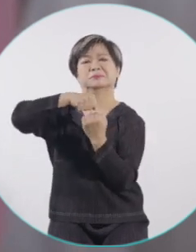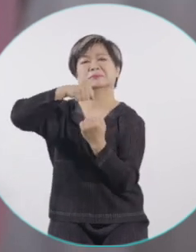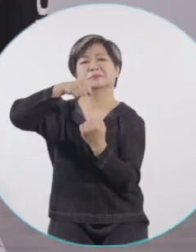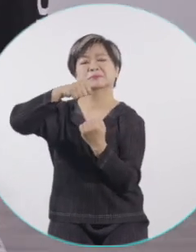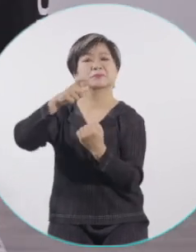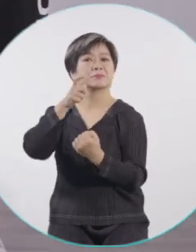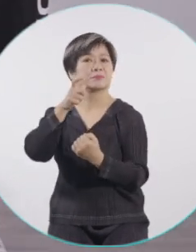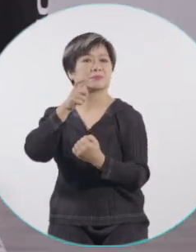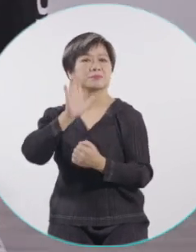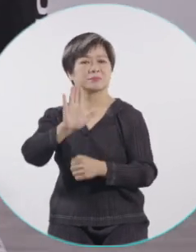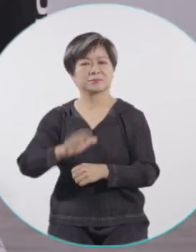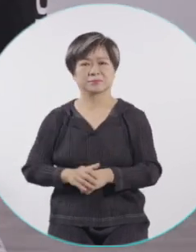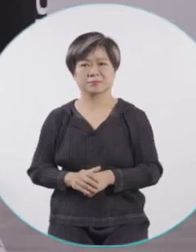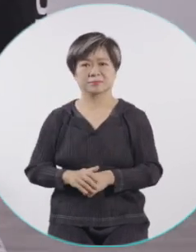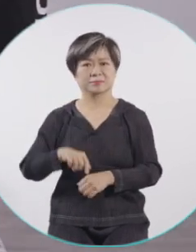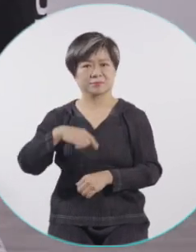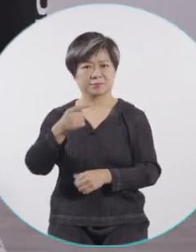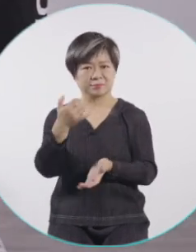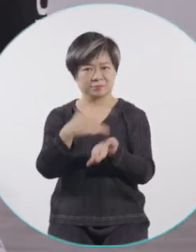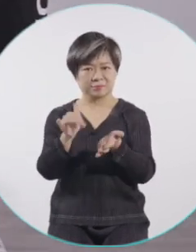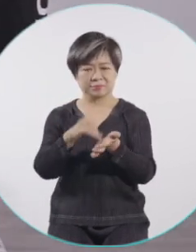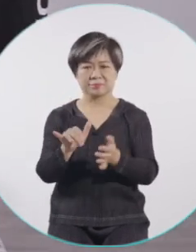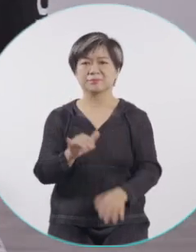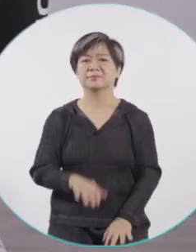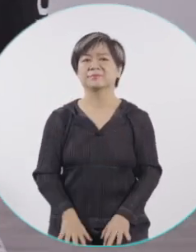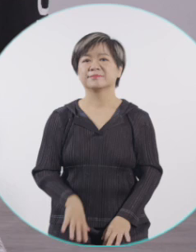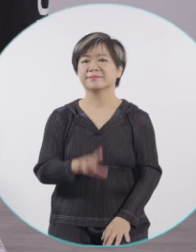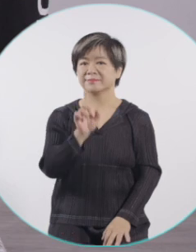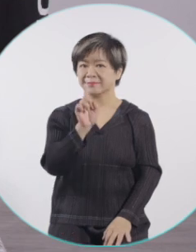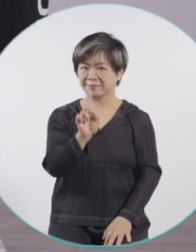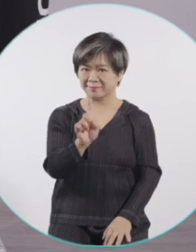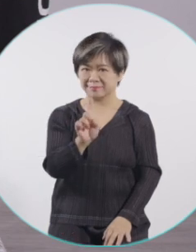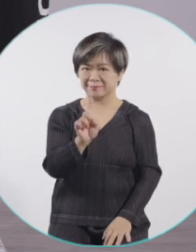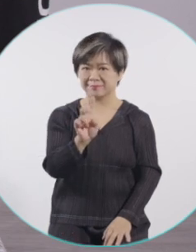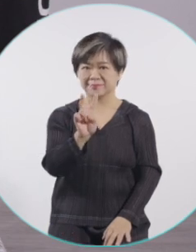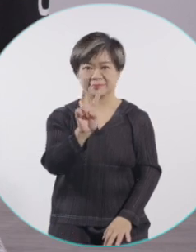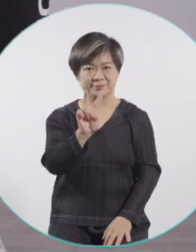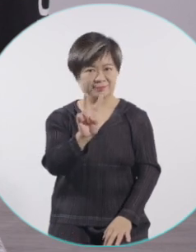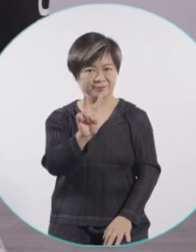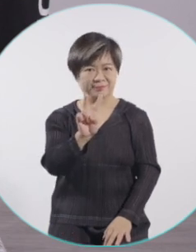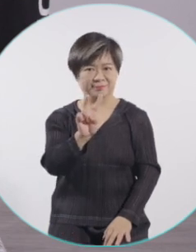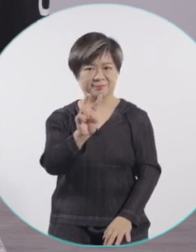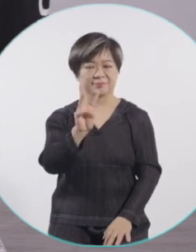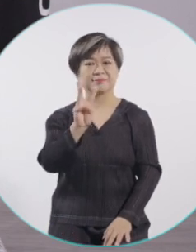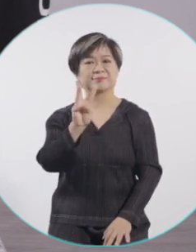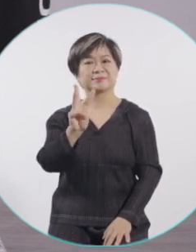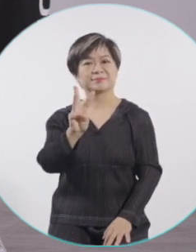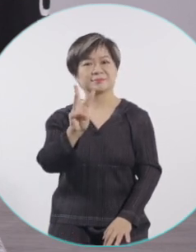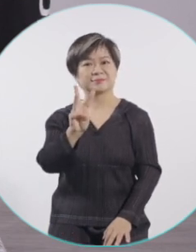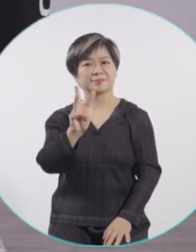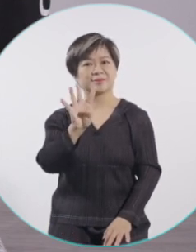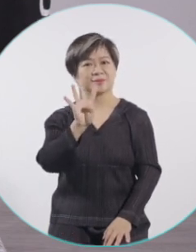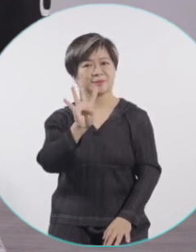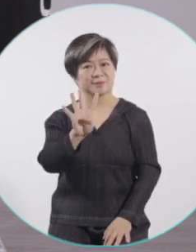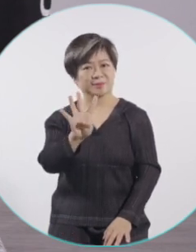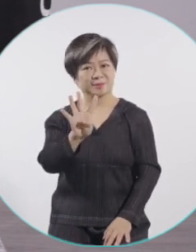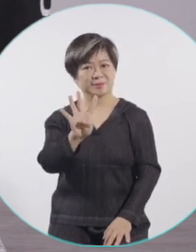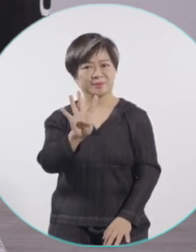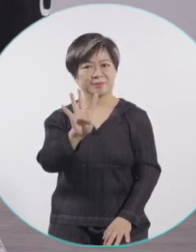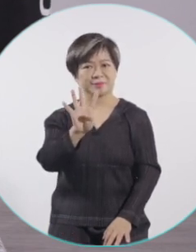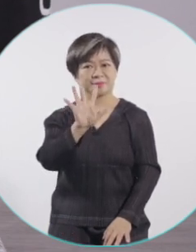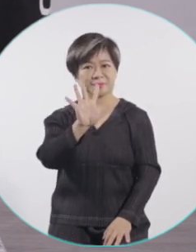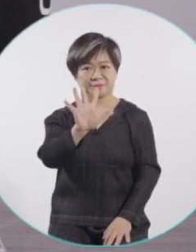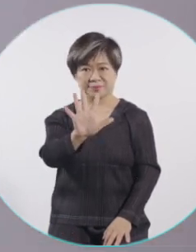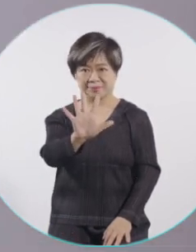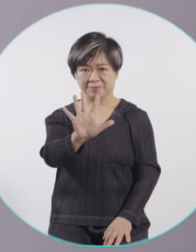的。好，那我们接下来从一数到十，一、二、三、四、